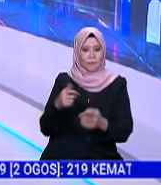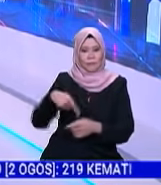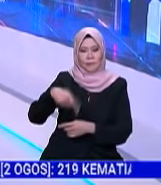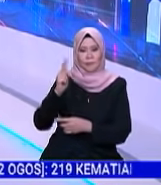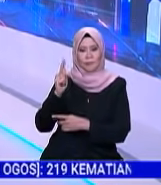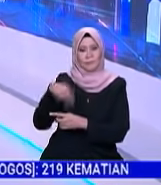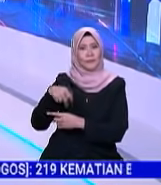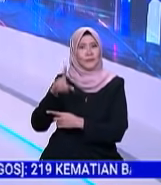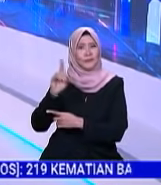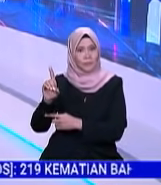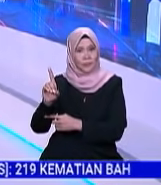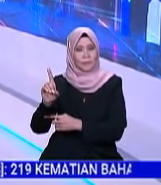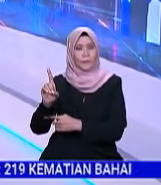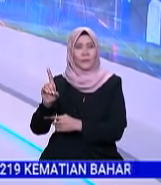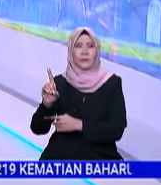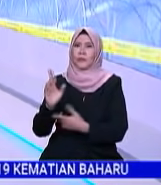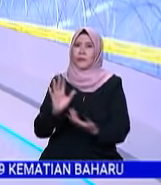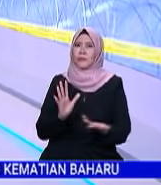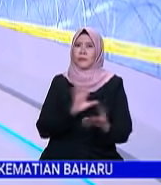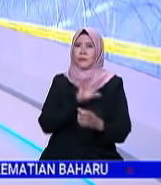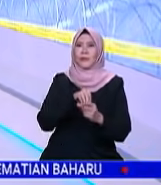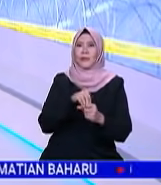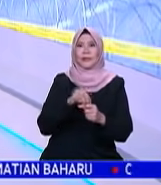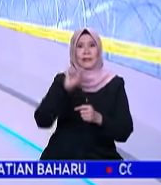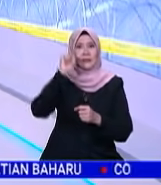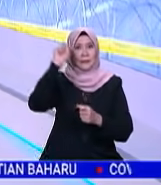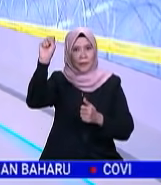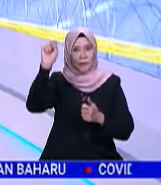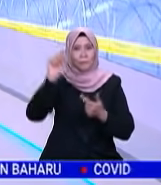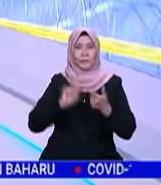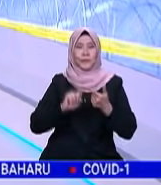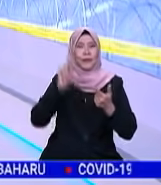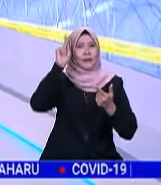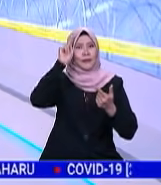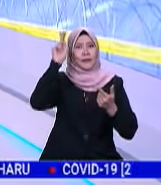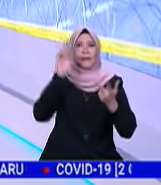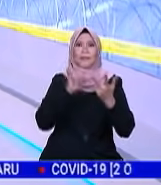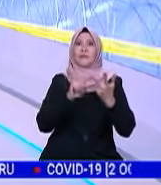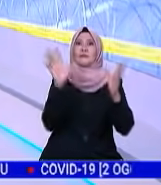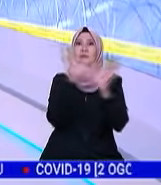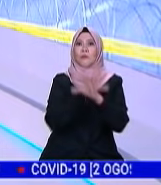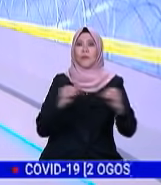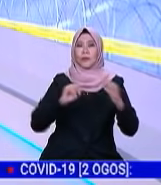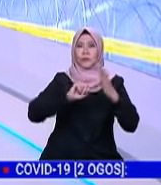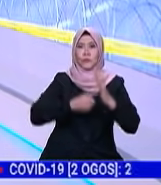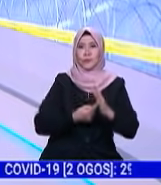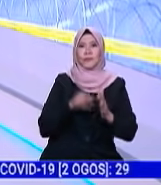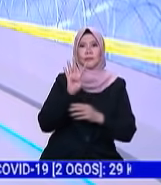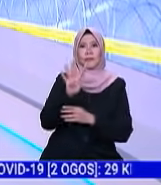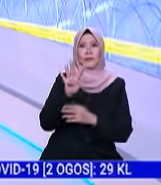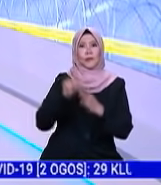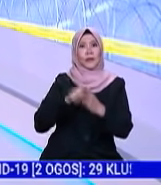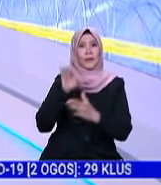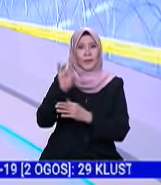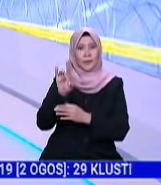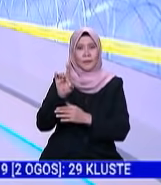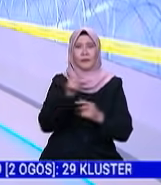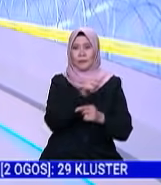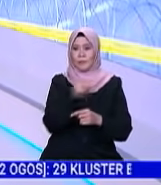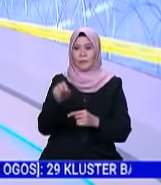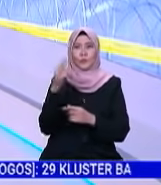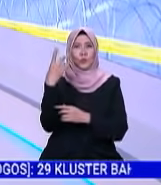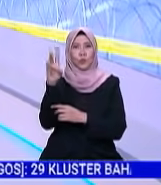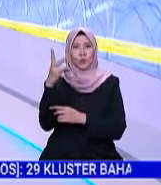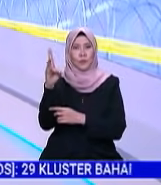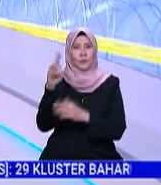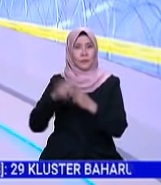Pergerakan diperketat PKPD melibatkan negeri Sabah, Kelantan dan Sarawak berkuat kuasa 4 Ogos hingga 17